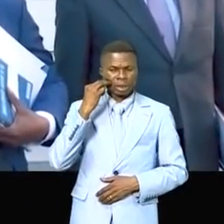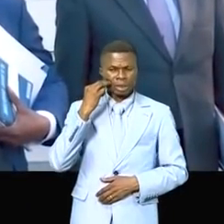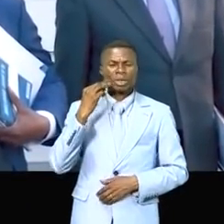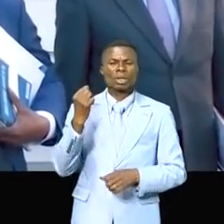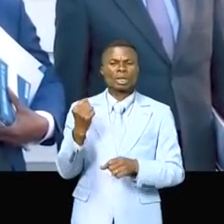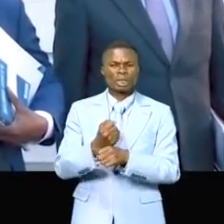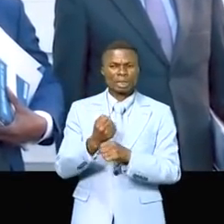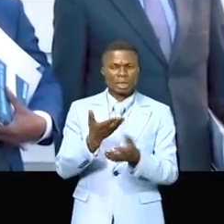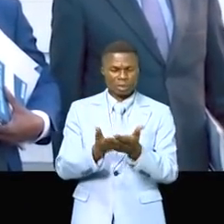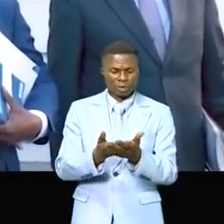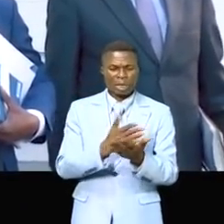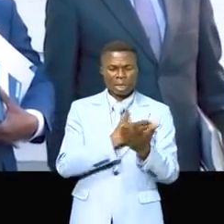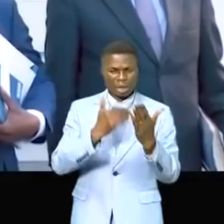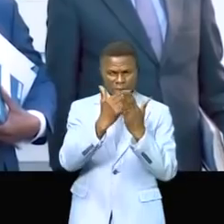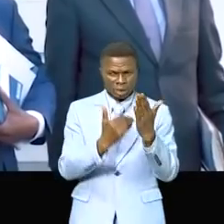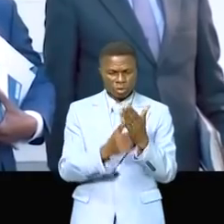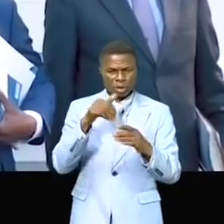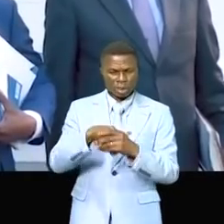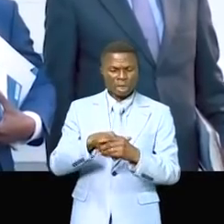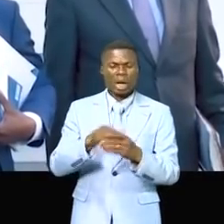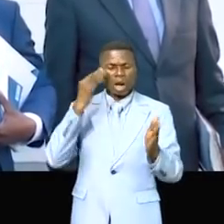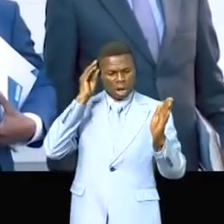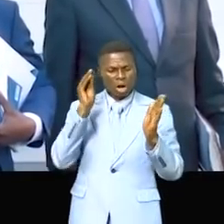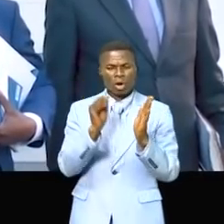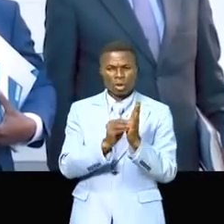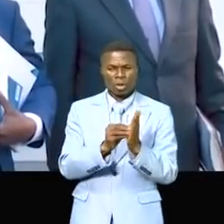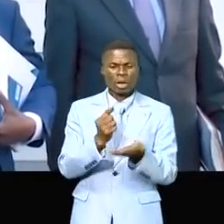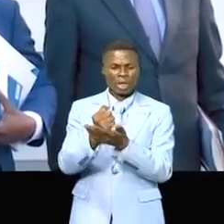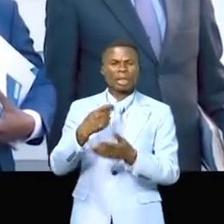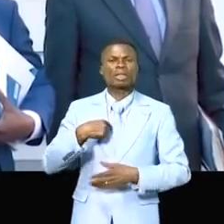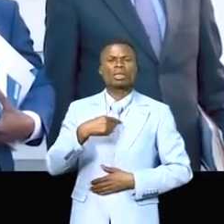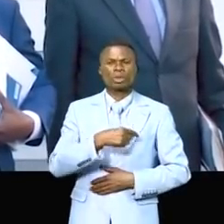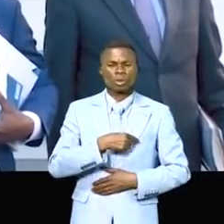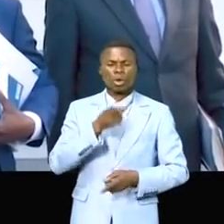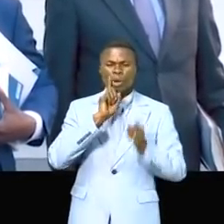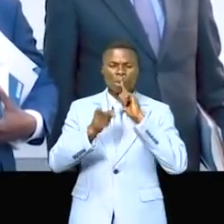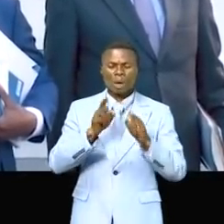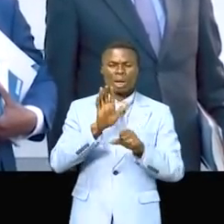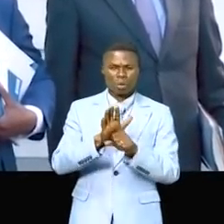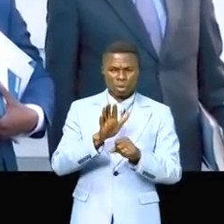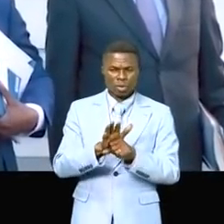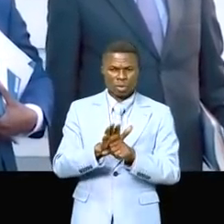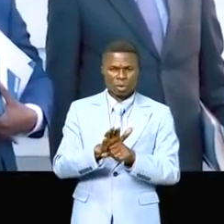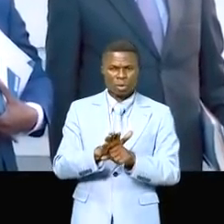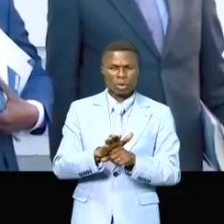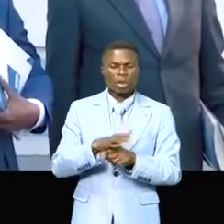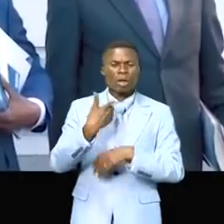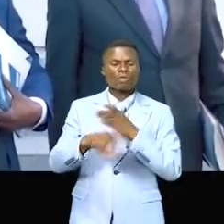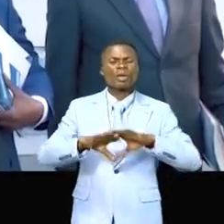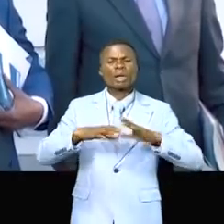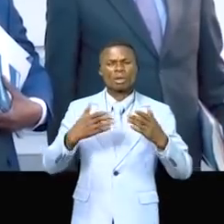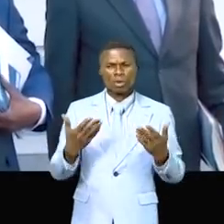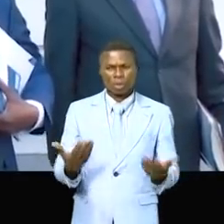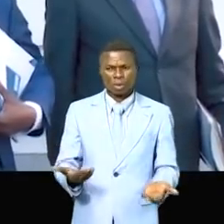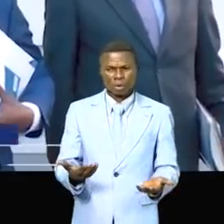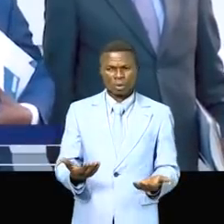sectoriels, bien identifiés dans ces ordonnances, pour nous permettre d'échanger sur comment